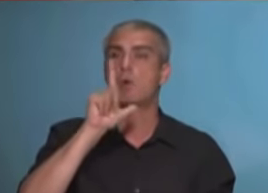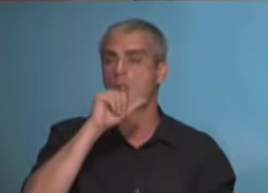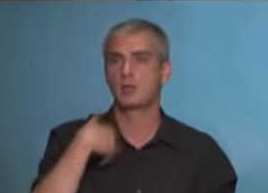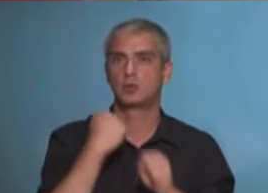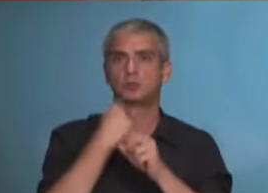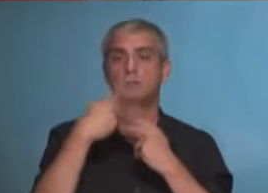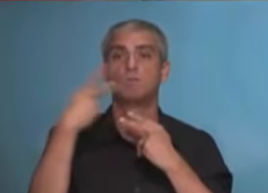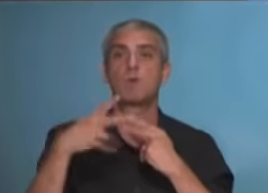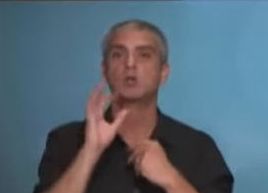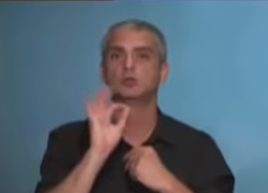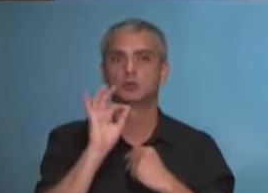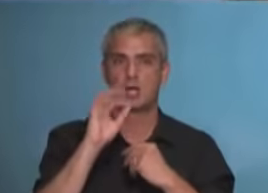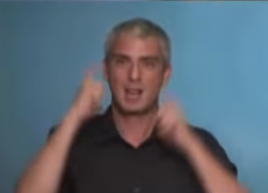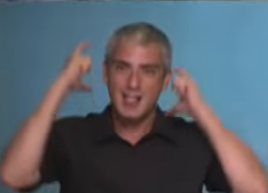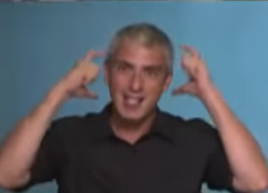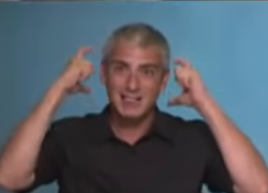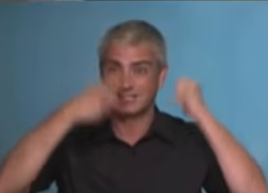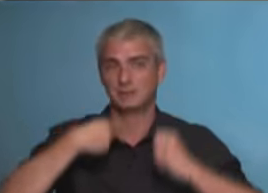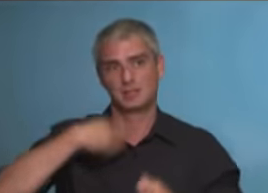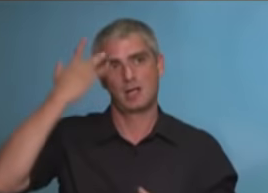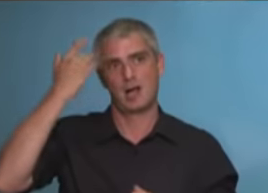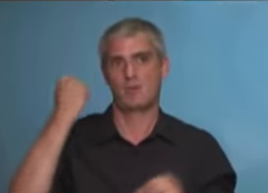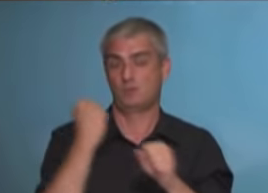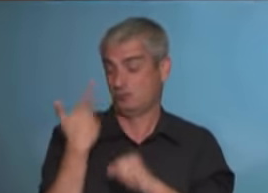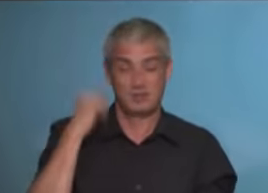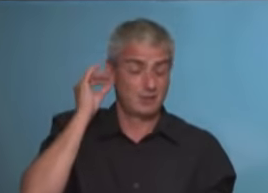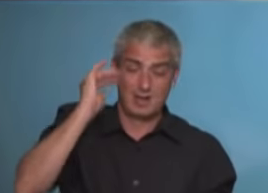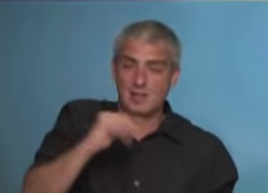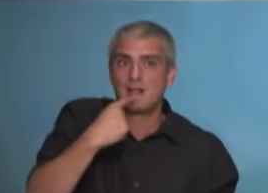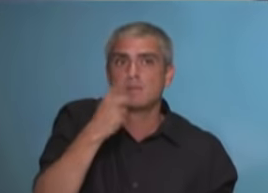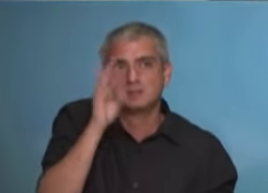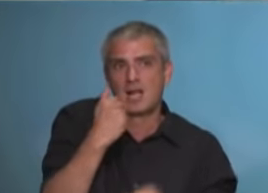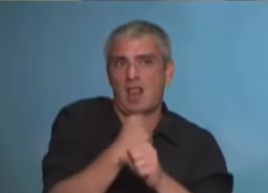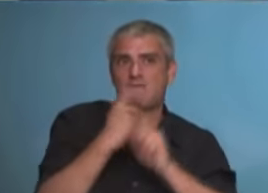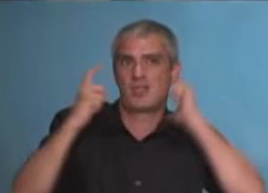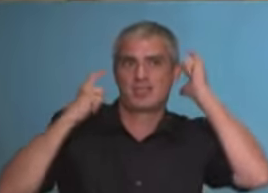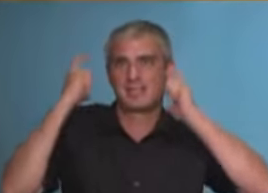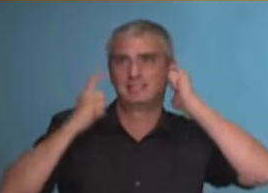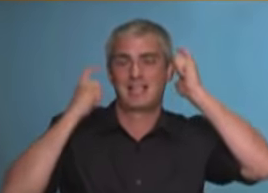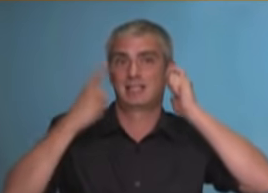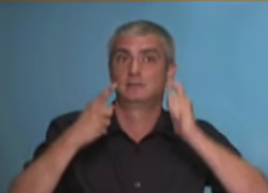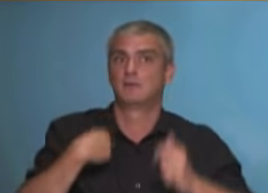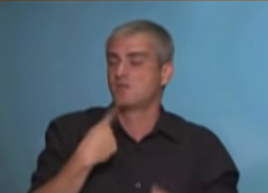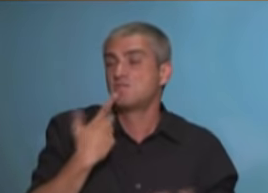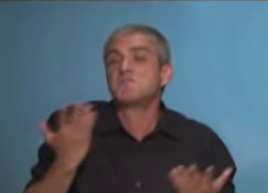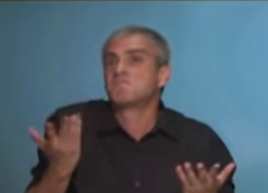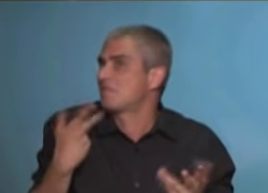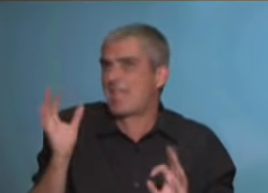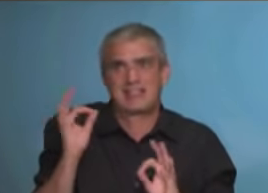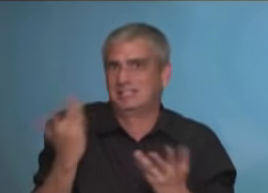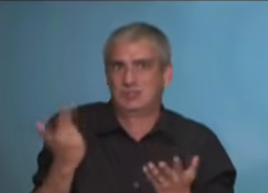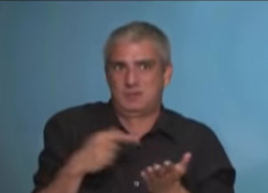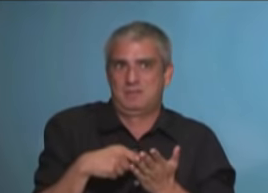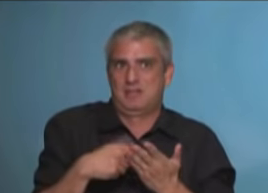פרויקטים של דיזני. לי תמיד היה חלום מאז שהייתי קטנה, אמרו לי, את צריכה לעבוד בדיזני, את צריכה לעבוד בדיזני. ואמרתי, טוב, אין סיכוי שזה יקרה, כי